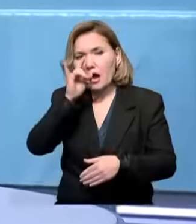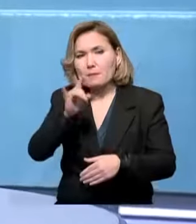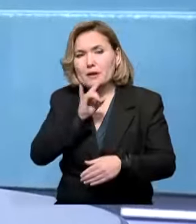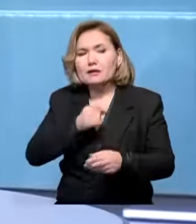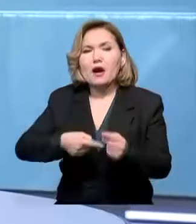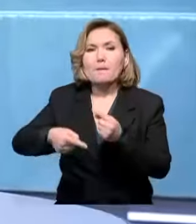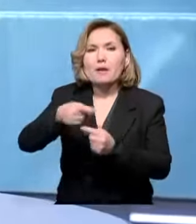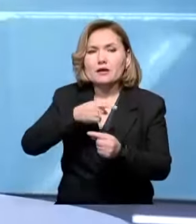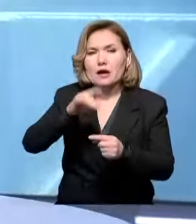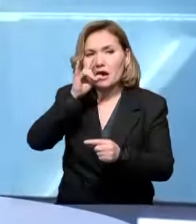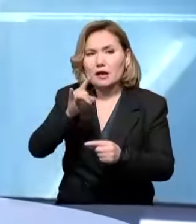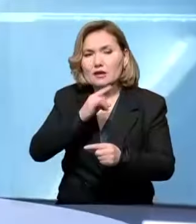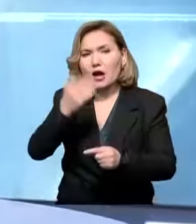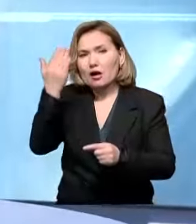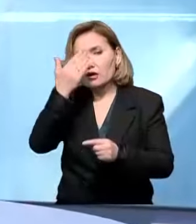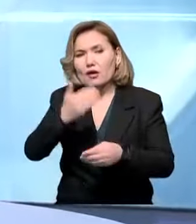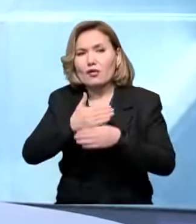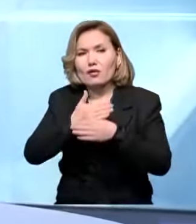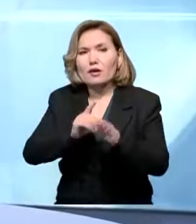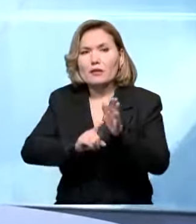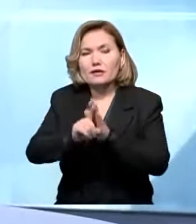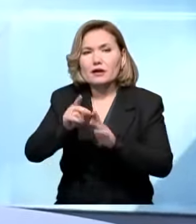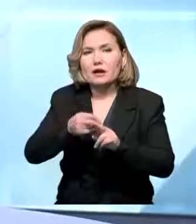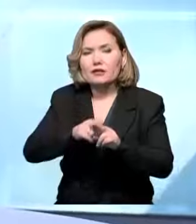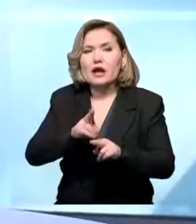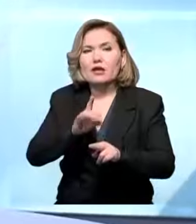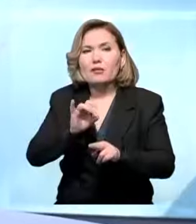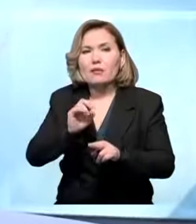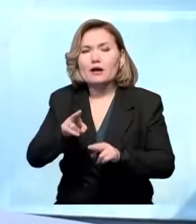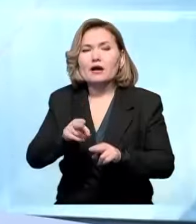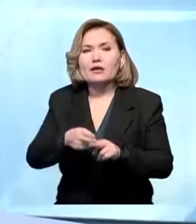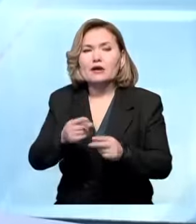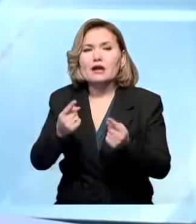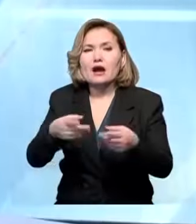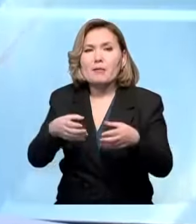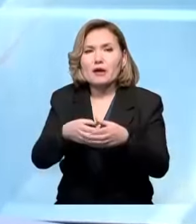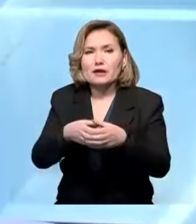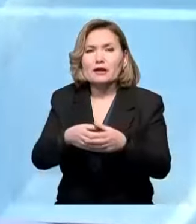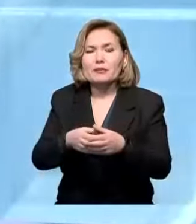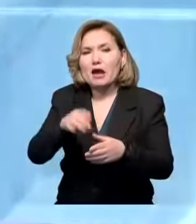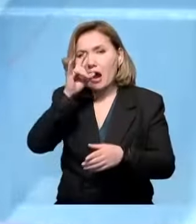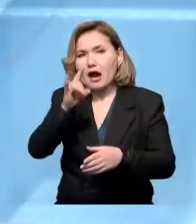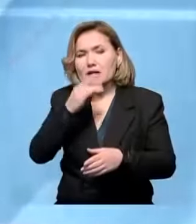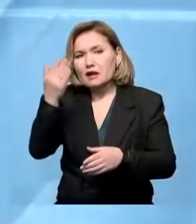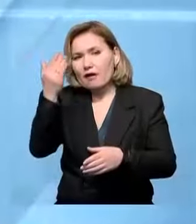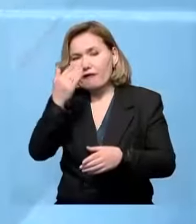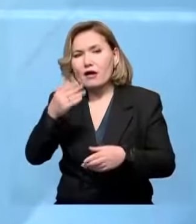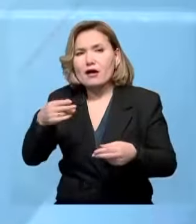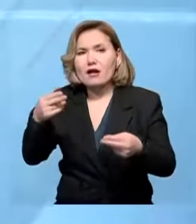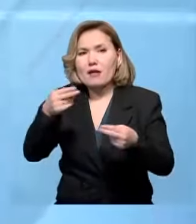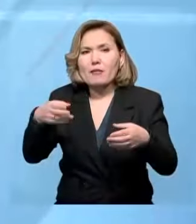Қазақстандық бизнес отандық киноға қолдау көрсетеді. Кинопар, Кинеплексис компаниялары тобымен Қазақфильм